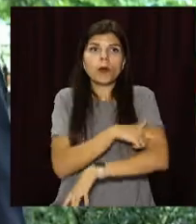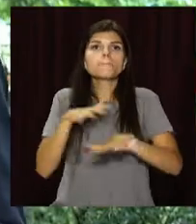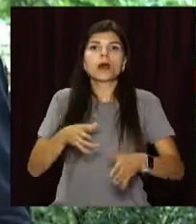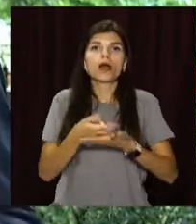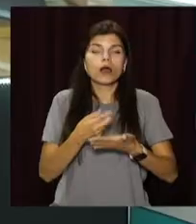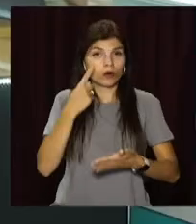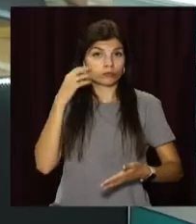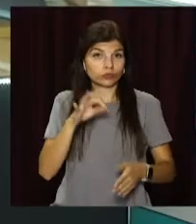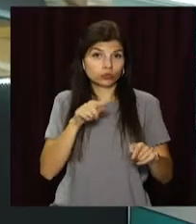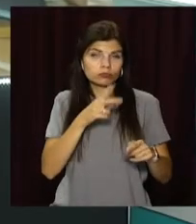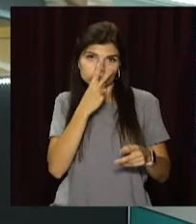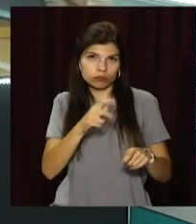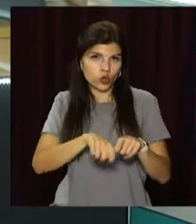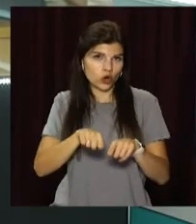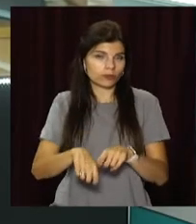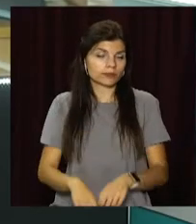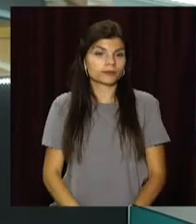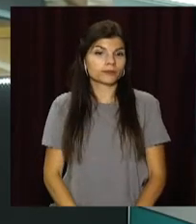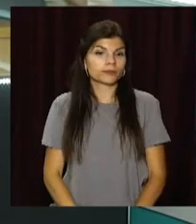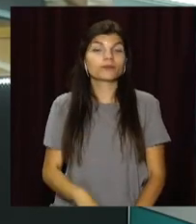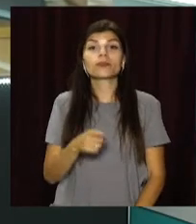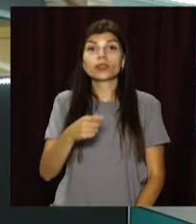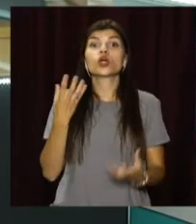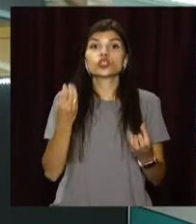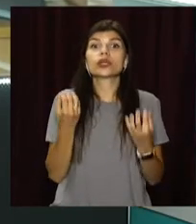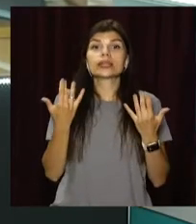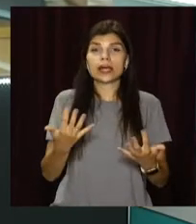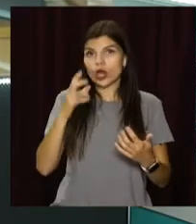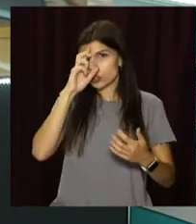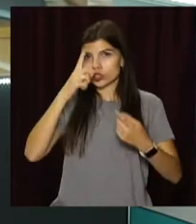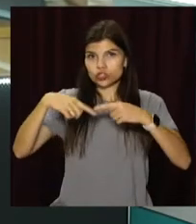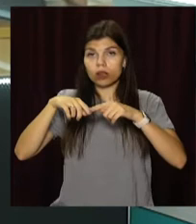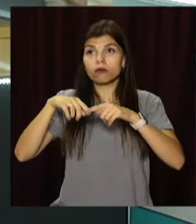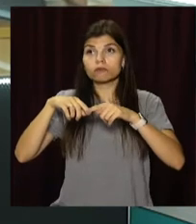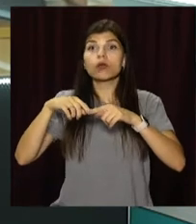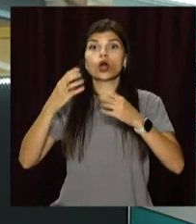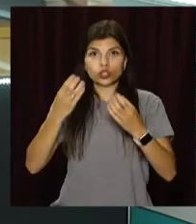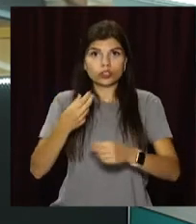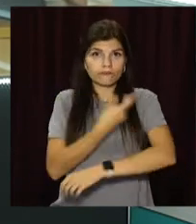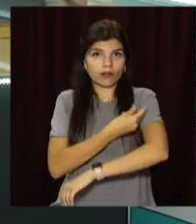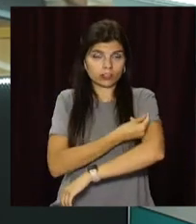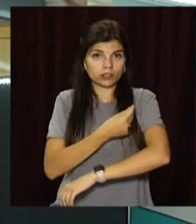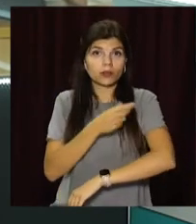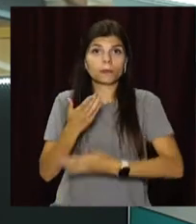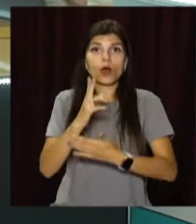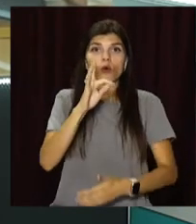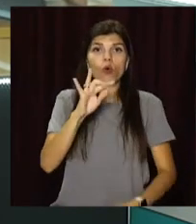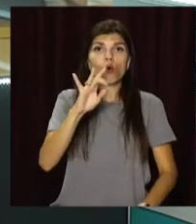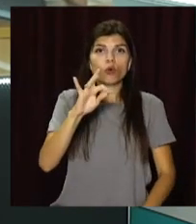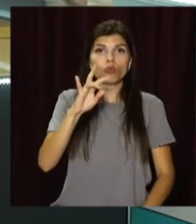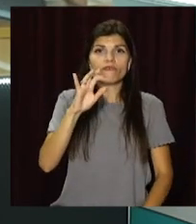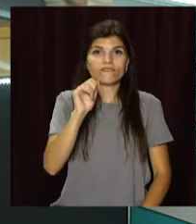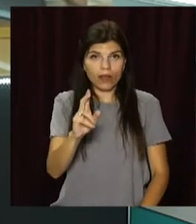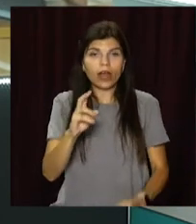хвороби. Водночас ще декілька держав відкрилися для вакцинованих українців. Вакцину CoronaVac визнали